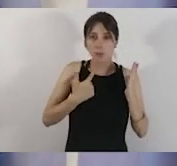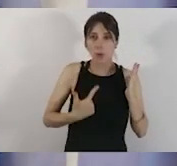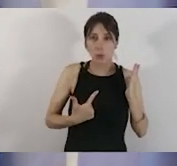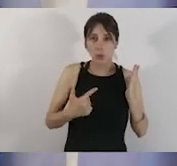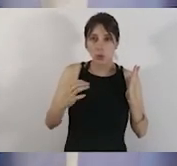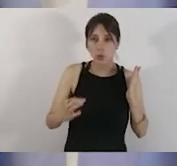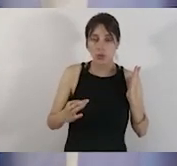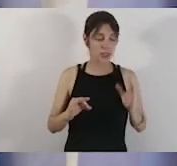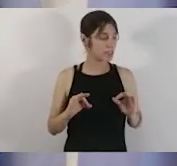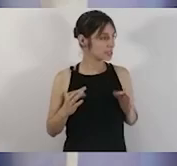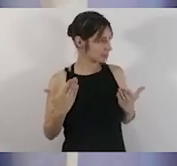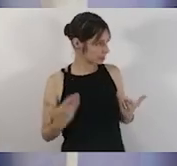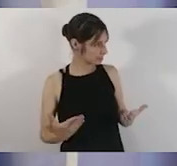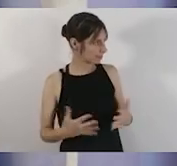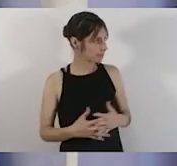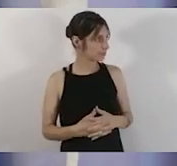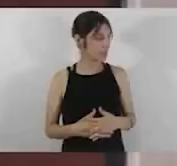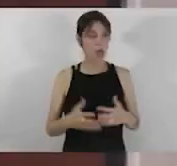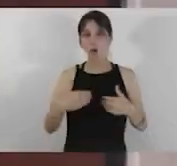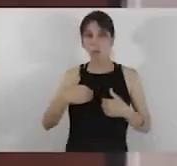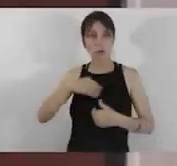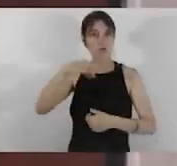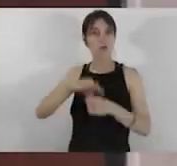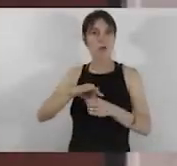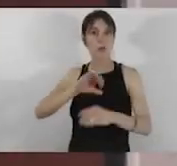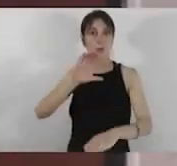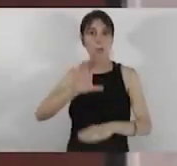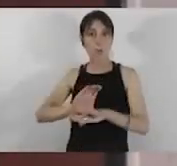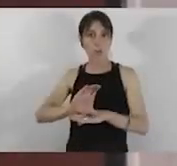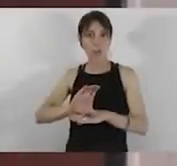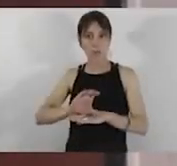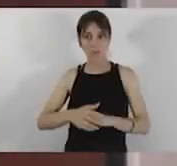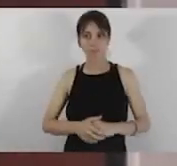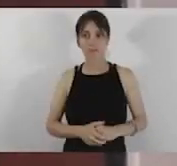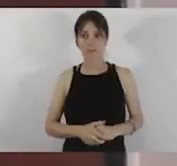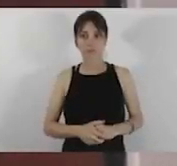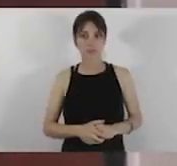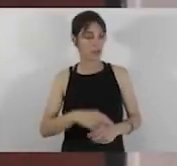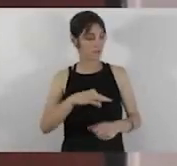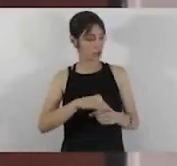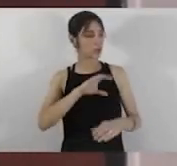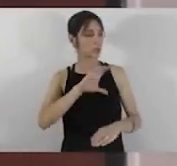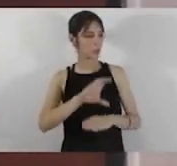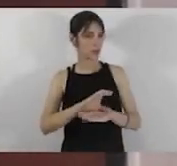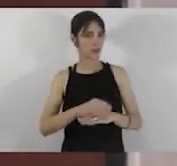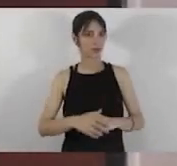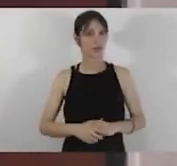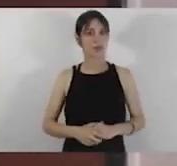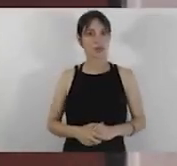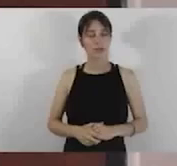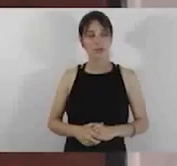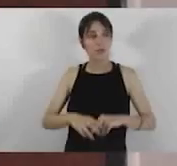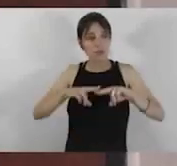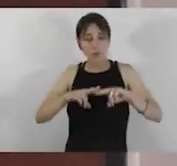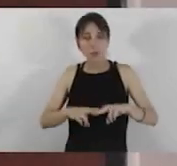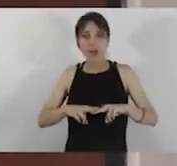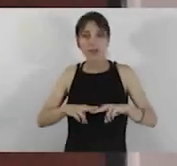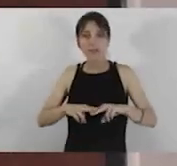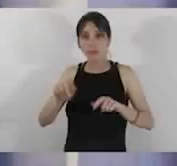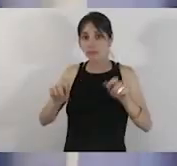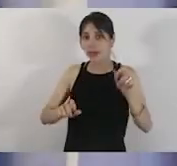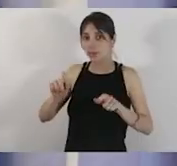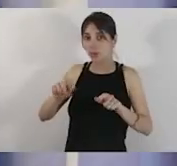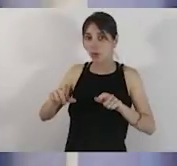C'est ça. Moi, je vote contre. Vous votez contre. Le reste du conseil d'arrondissement